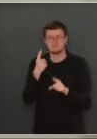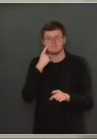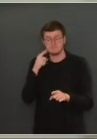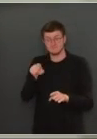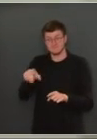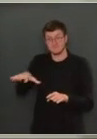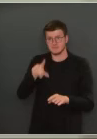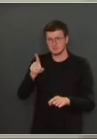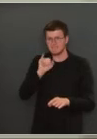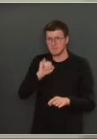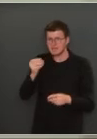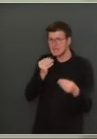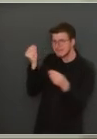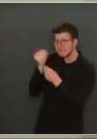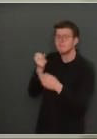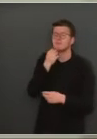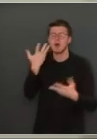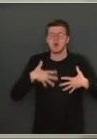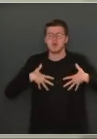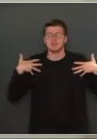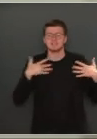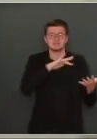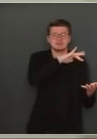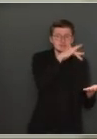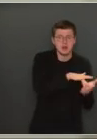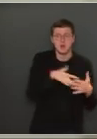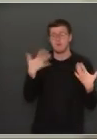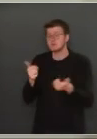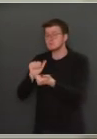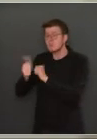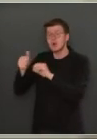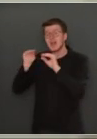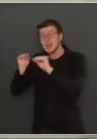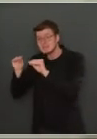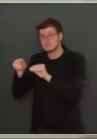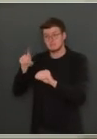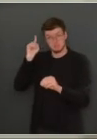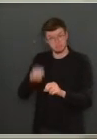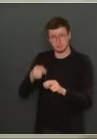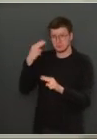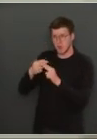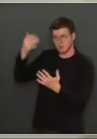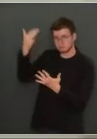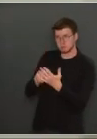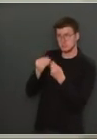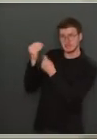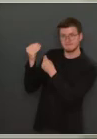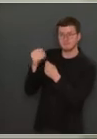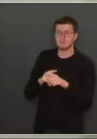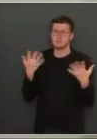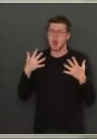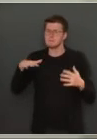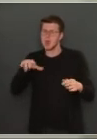voor wellnesscentra of bij sportlessen. Een volledige lijst van de betrokken plaatsen zal gepubliceerd worden in